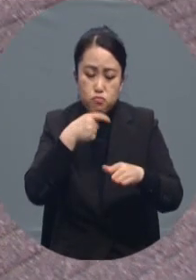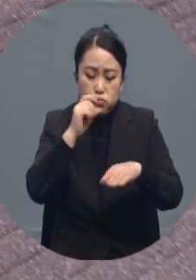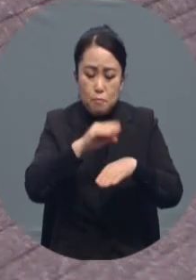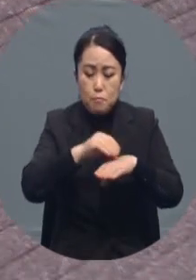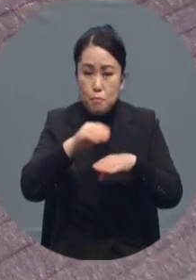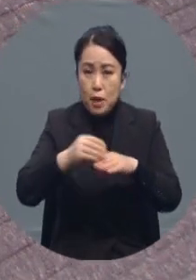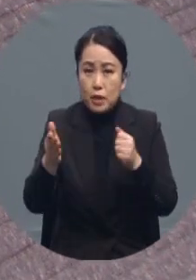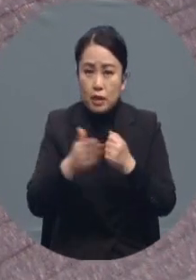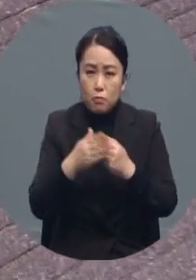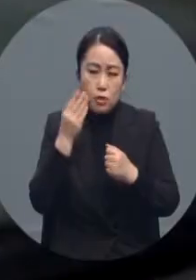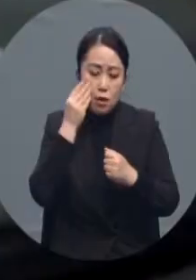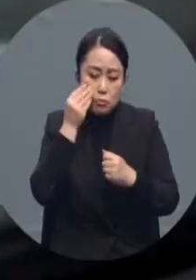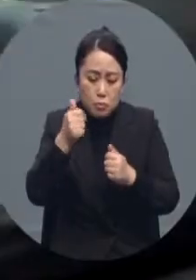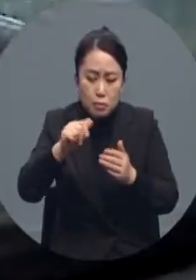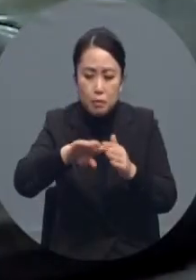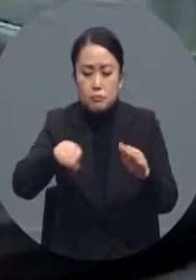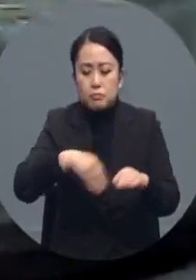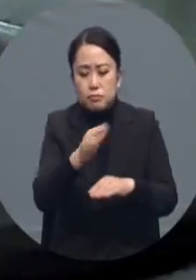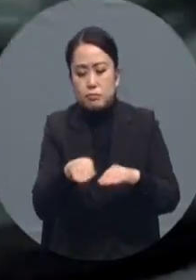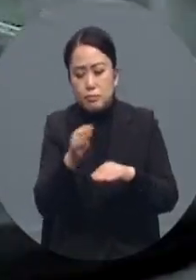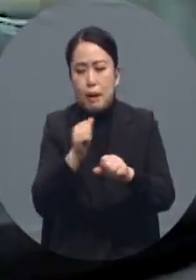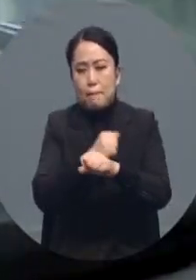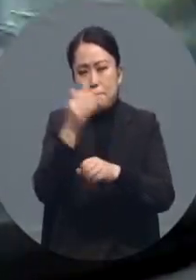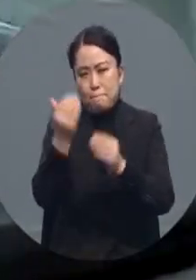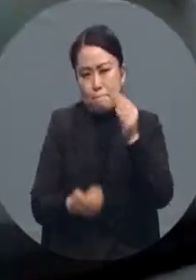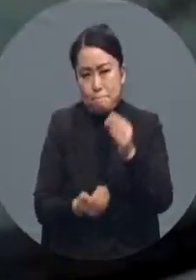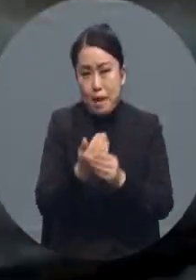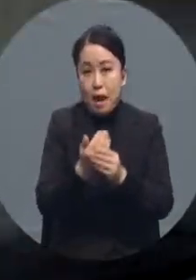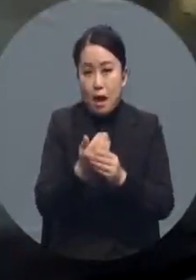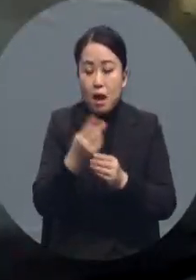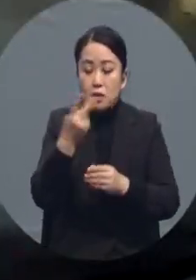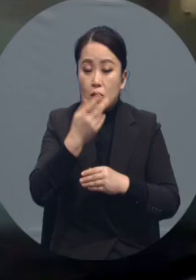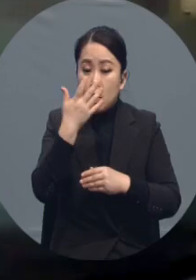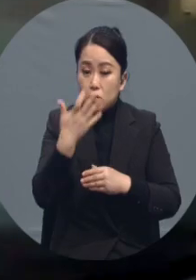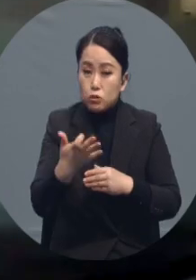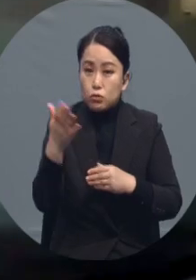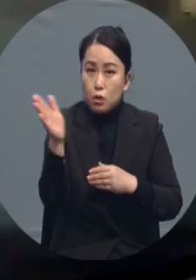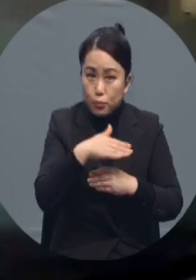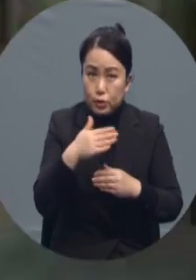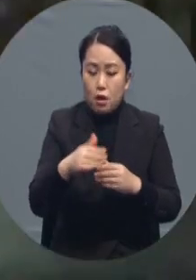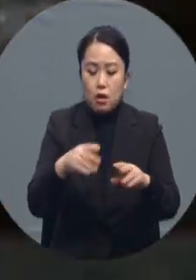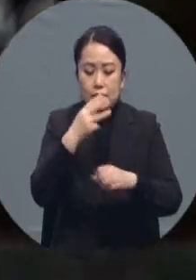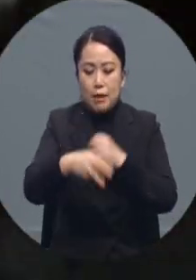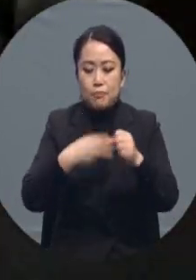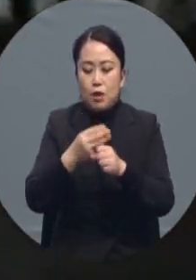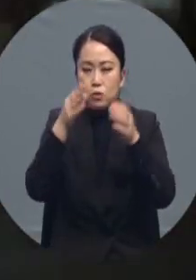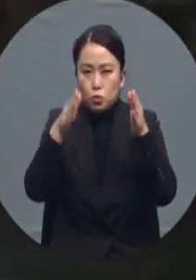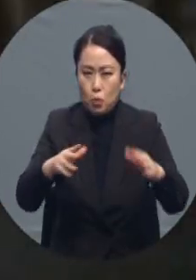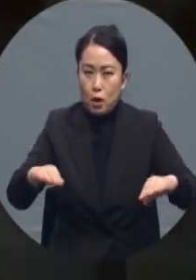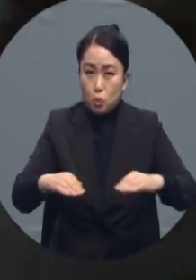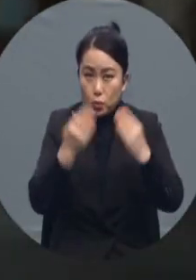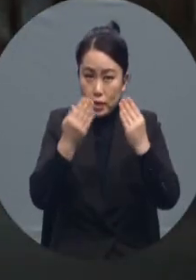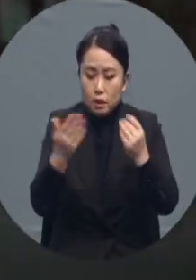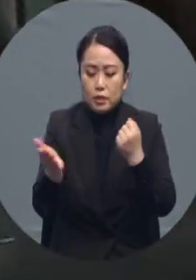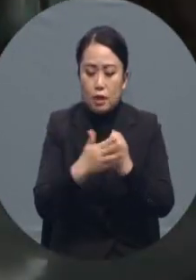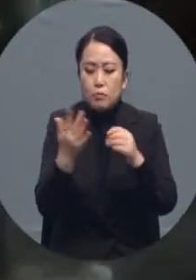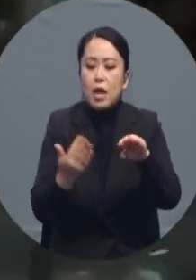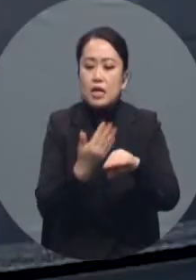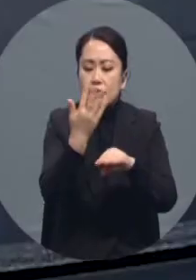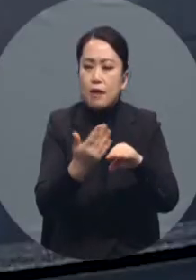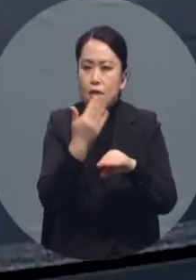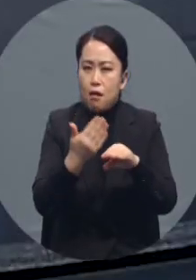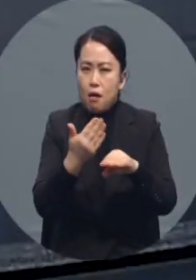사고가 난 것으로 보고 있습니다 2019년부터 3년간 교통사고로 인한 차량 화재로 숨지거나 다친